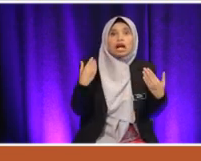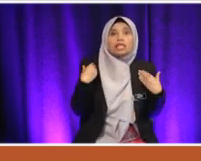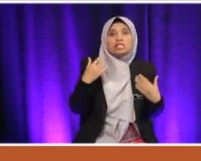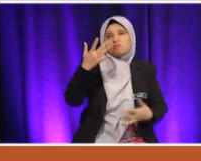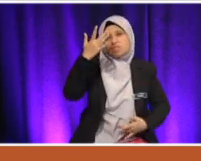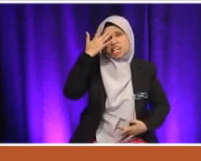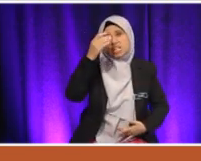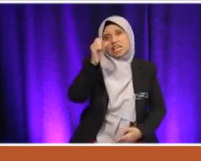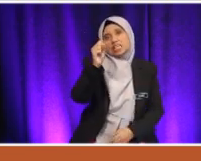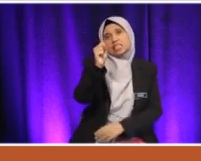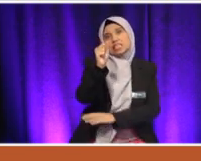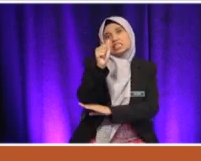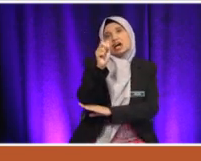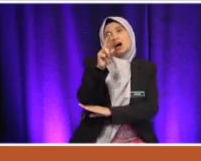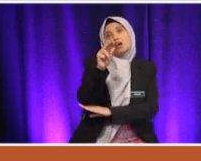otak seperti